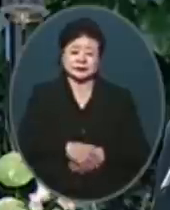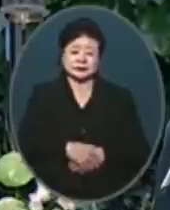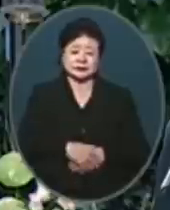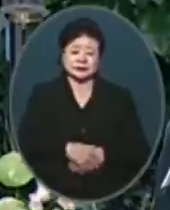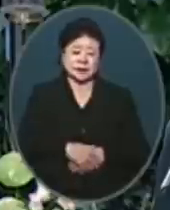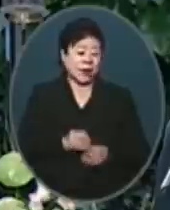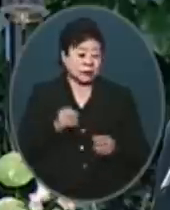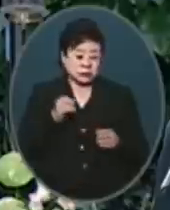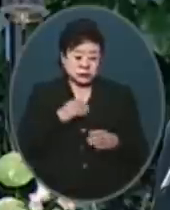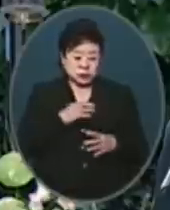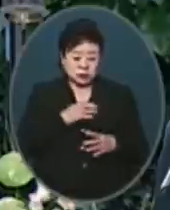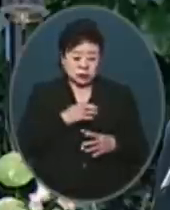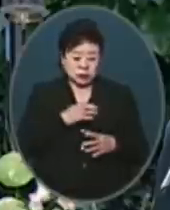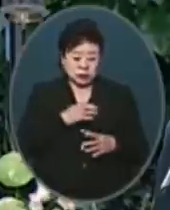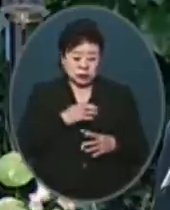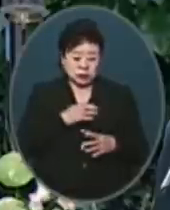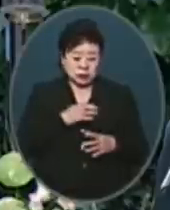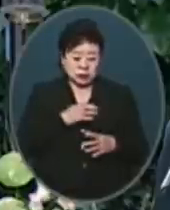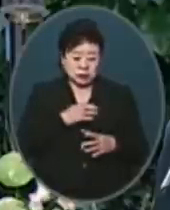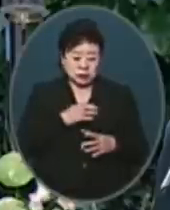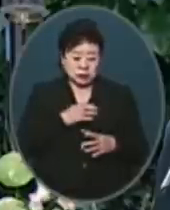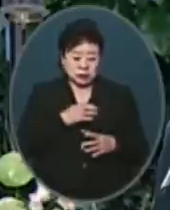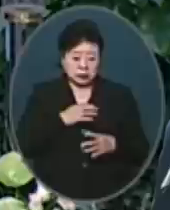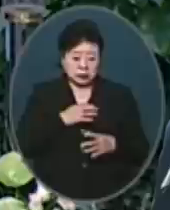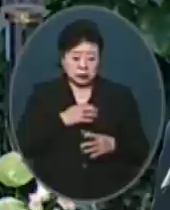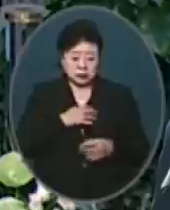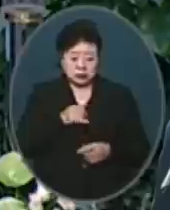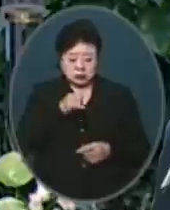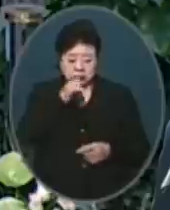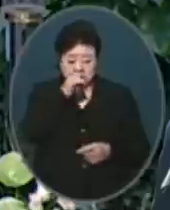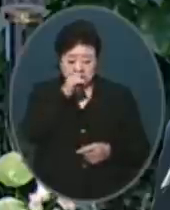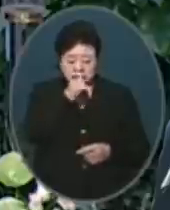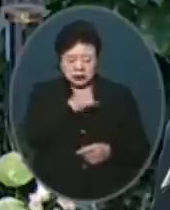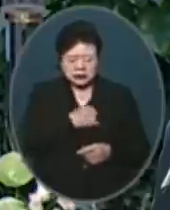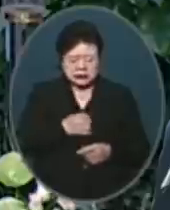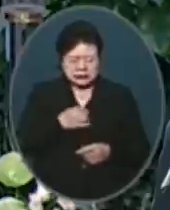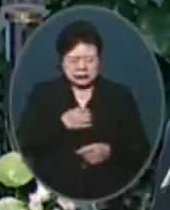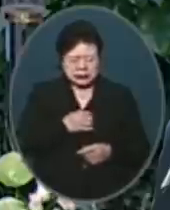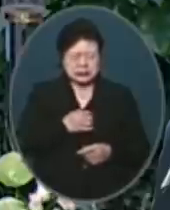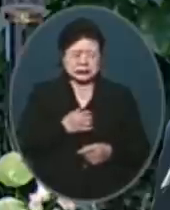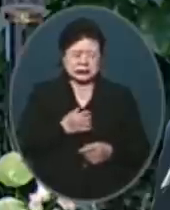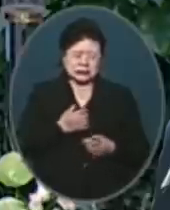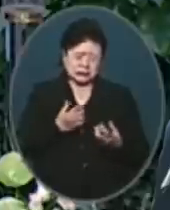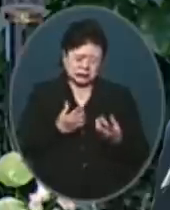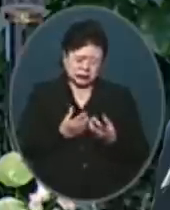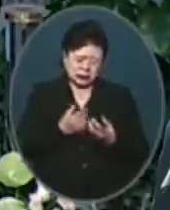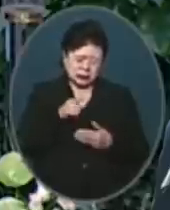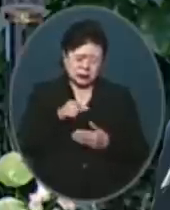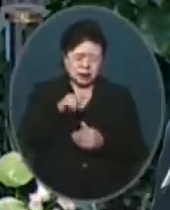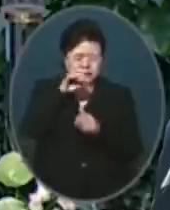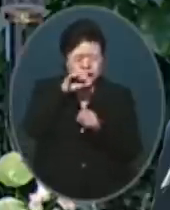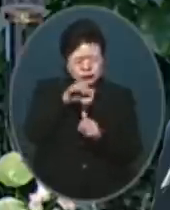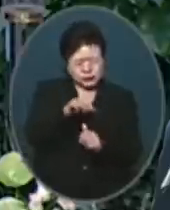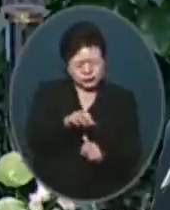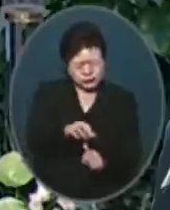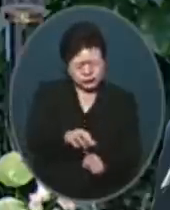더 무서운 게 근심이, 걱정이 마음을